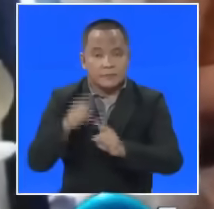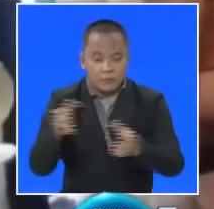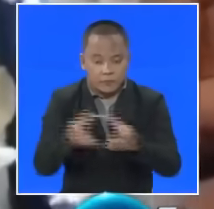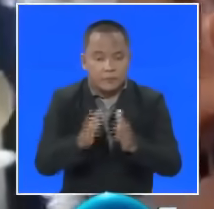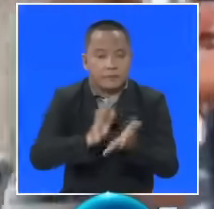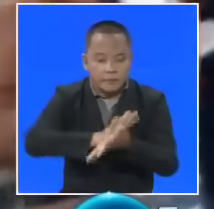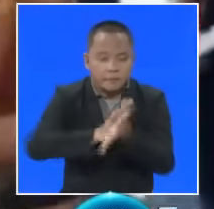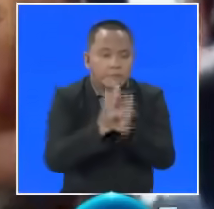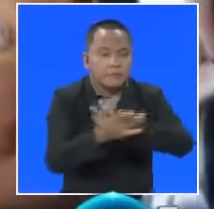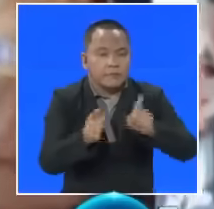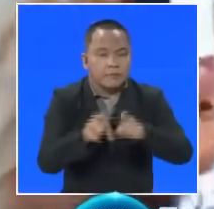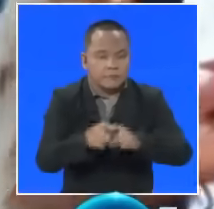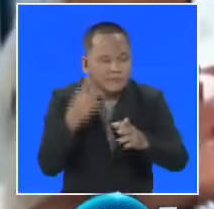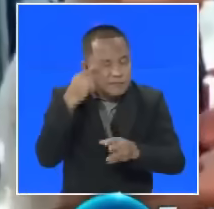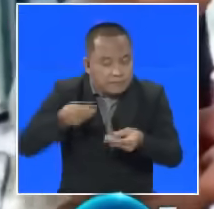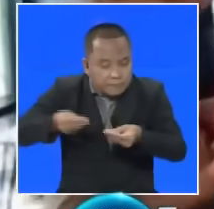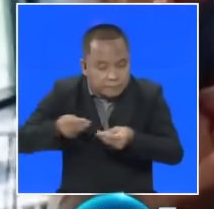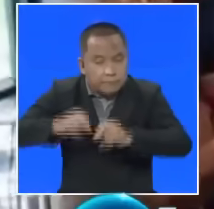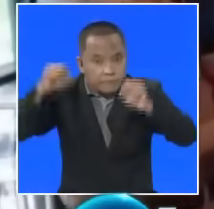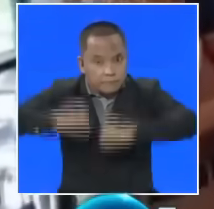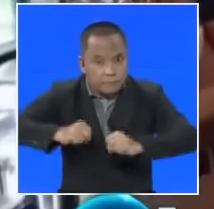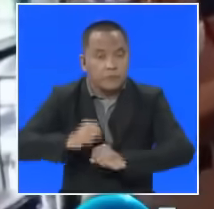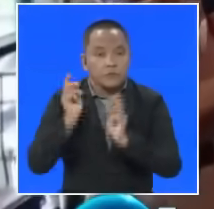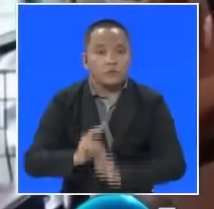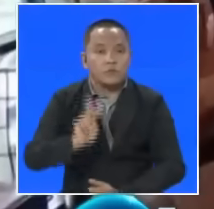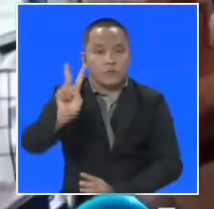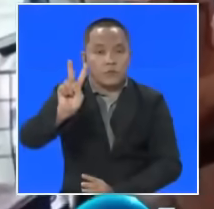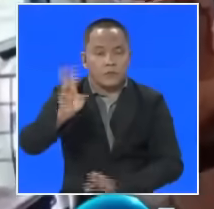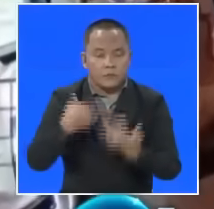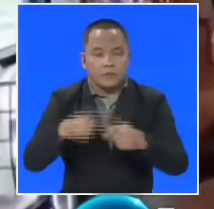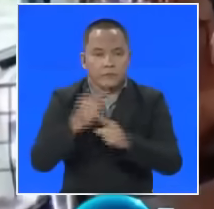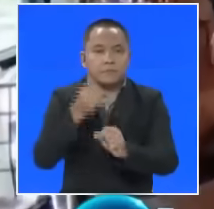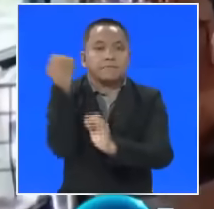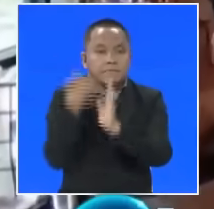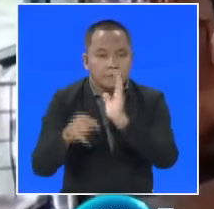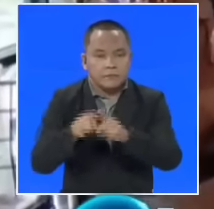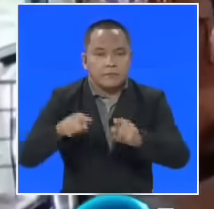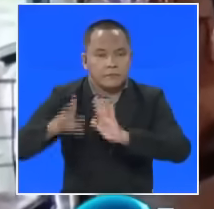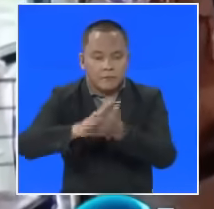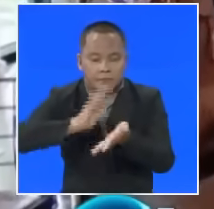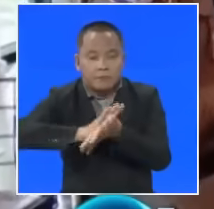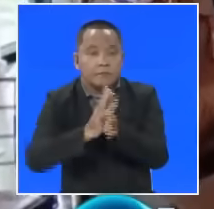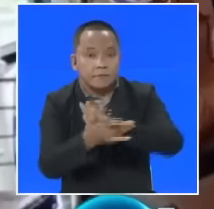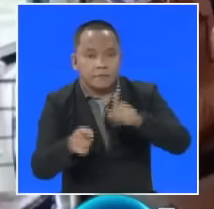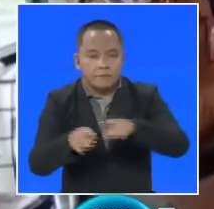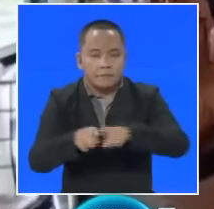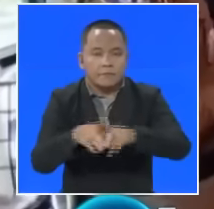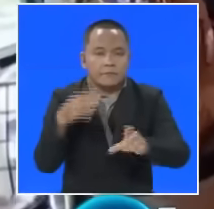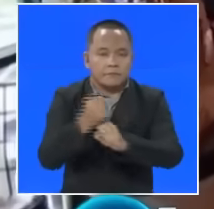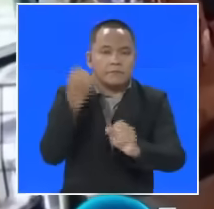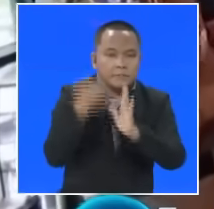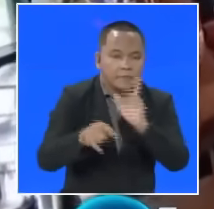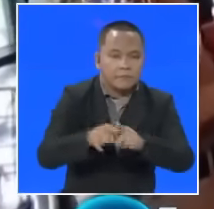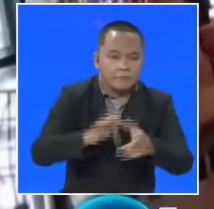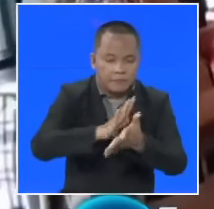มกันฟอกเงินและสมคบโดยตกลงกันตั้งแต่2คนขึ้นไปเพื่อกระทำความผิดฐานฟอกเงินและมีการกระทำความผิด